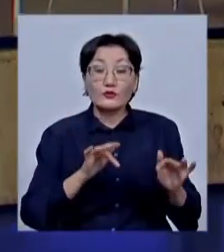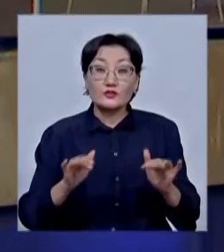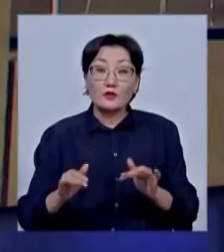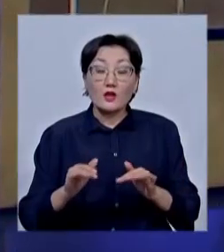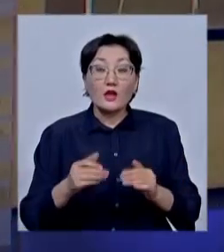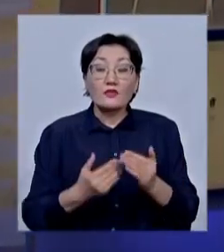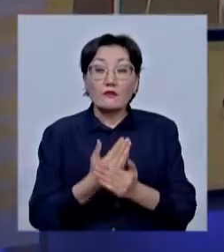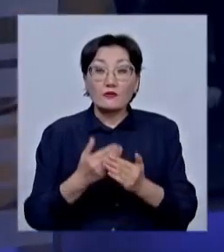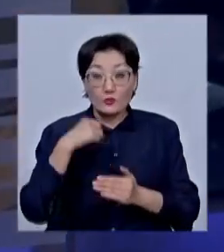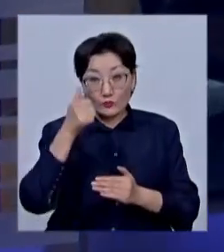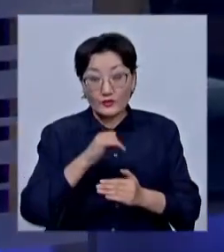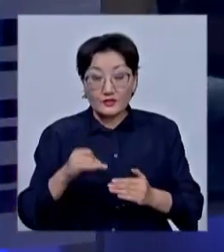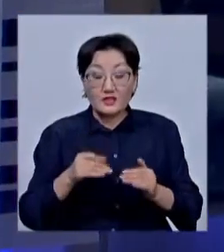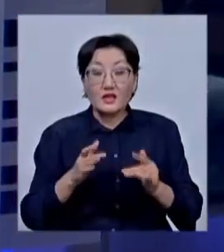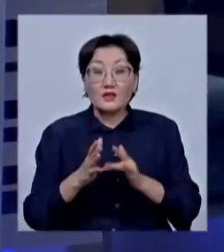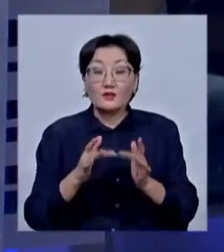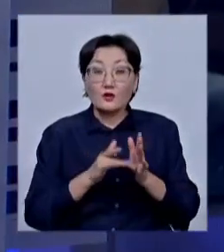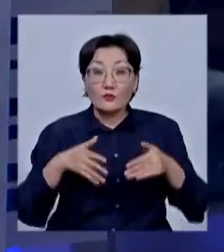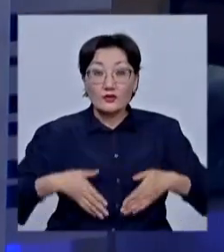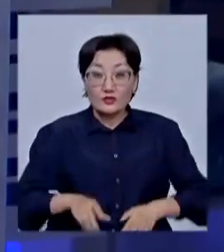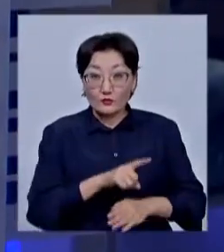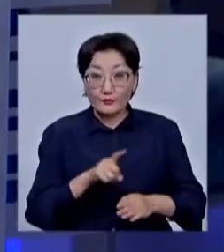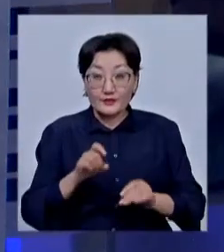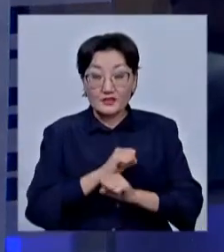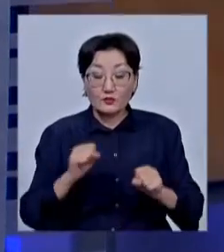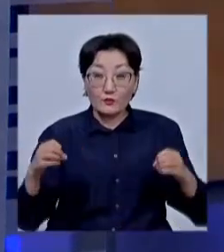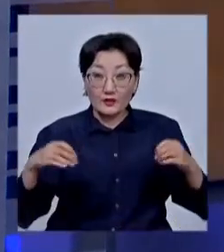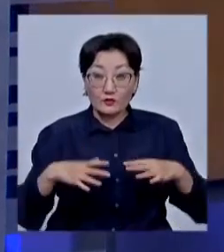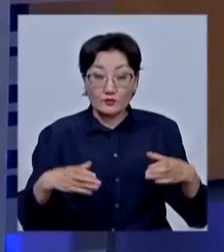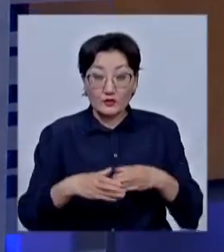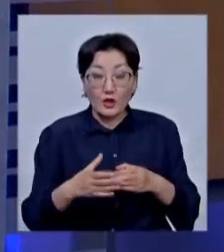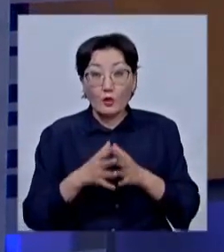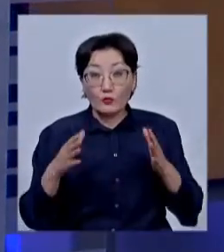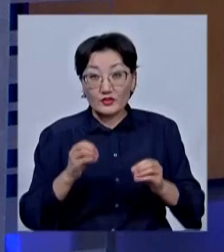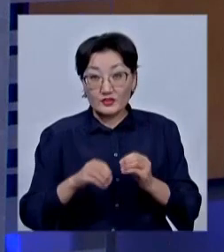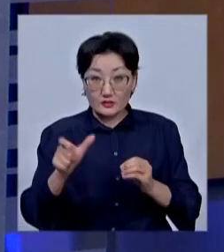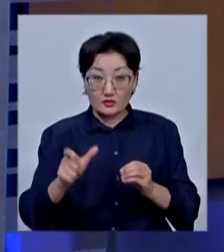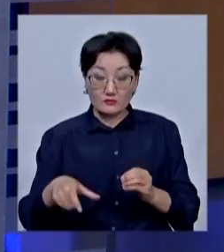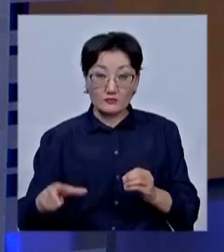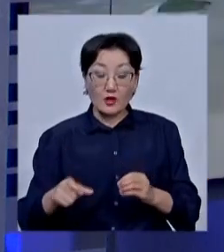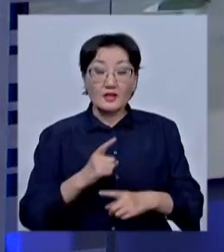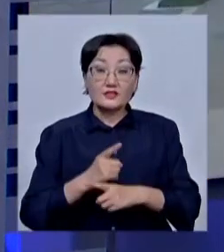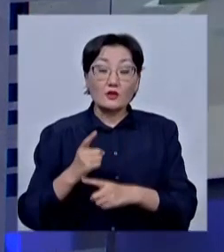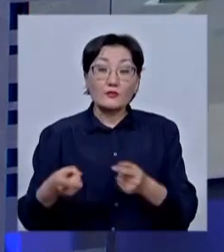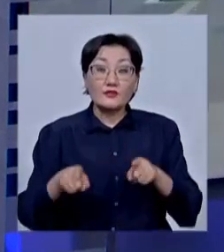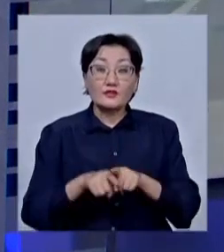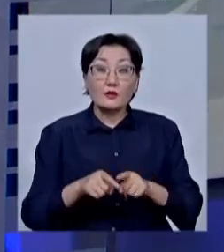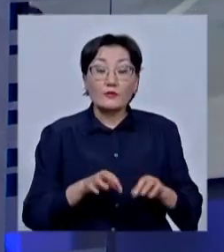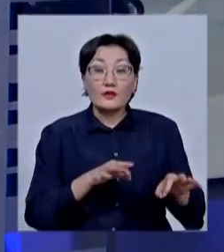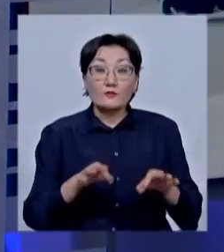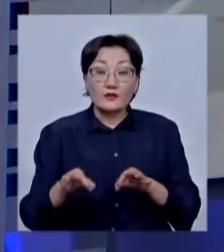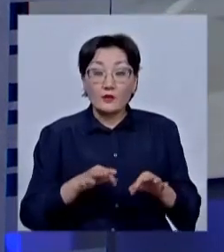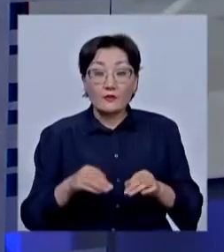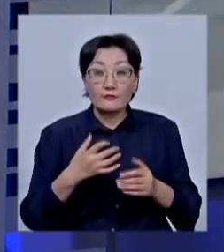действовать в новогодний и рождественский период. Здесь нельзя будет собираться группами более 10 человек. Запрещено также передвигаться